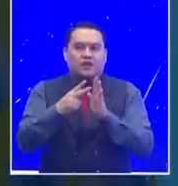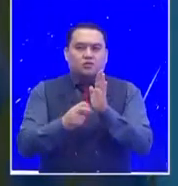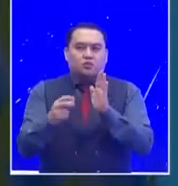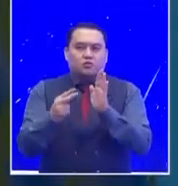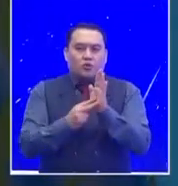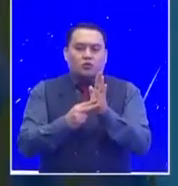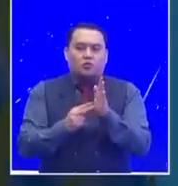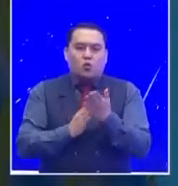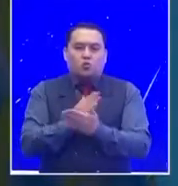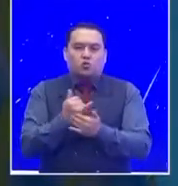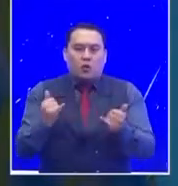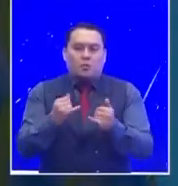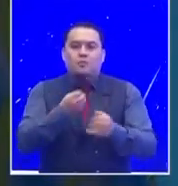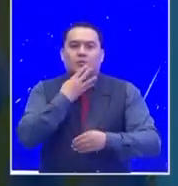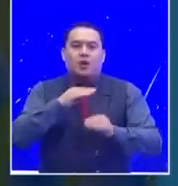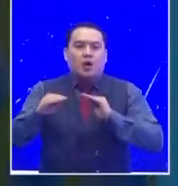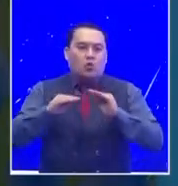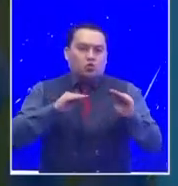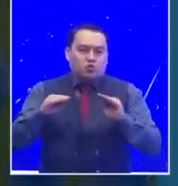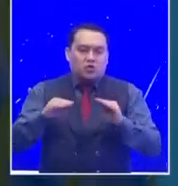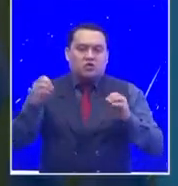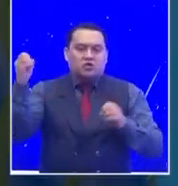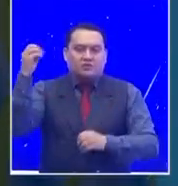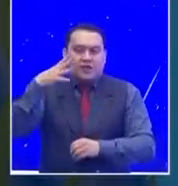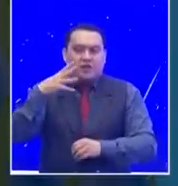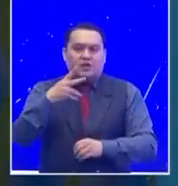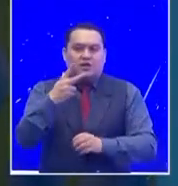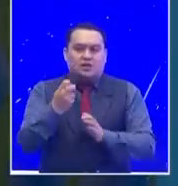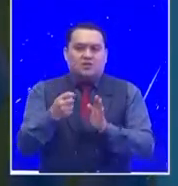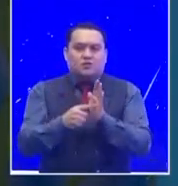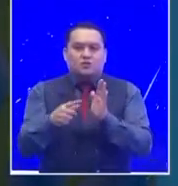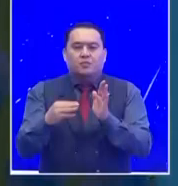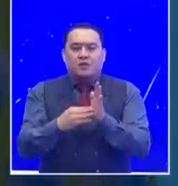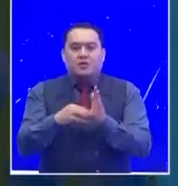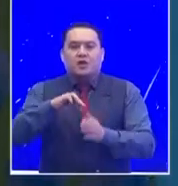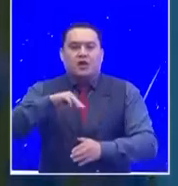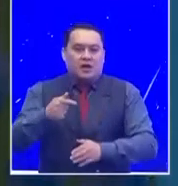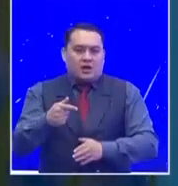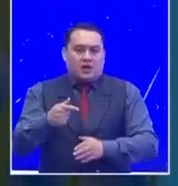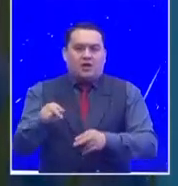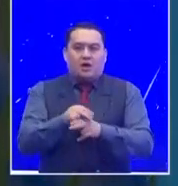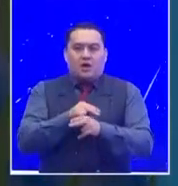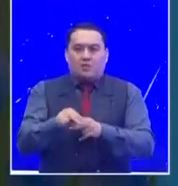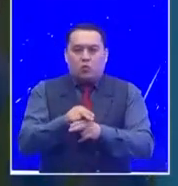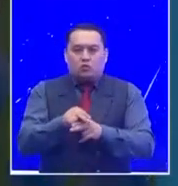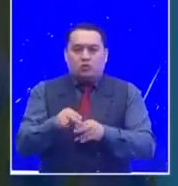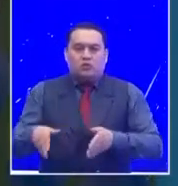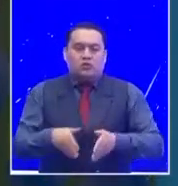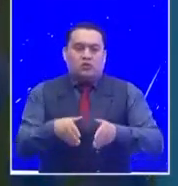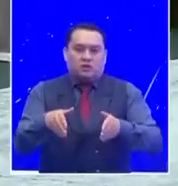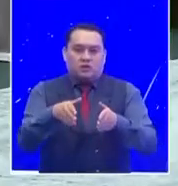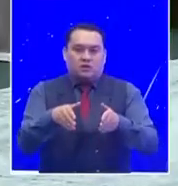858 миллионов, благоустройство и освещение, 385 миллионов тенге. Ремонт автодорог 333 миллиона